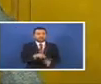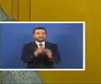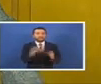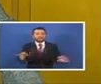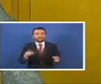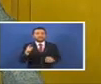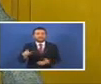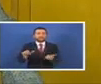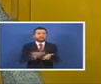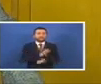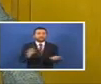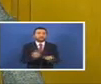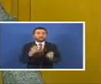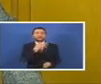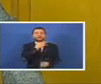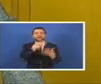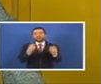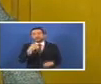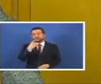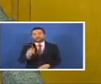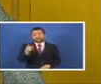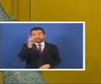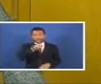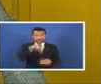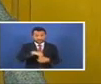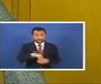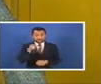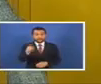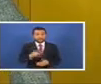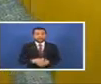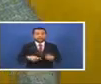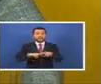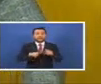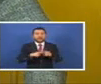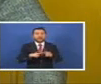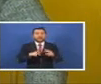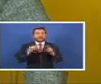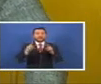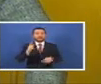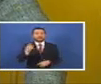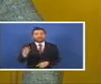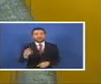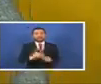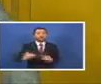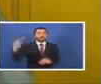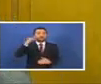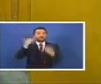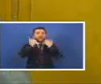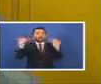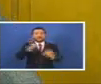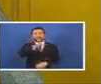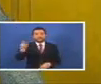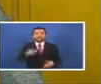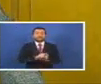haksızlıkları telafi etmek zorunda kalsın diyeceğiz. Onun için Anayasa Mahkemesi'ne, yüksek yargıya